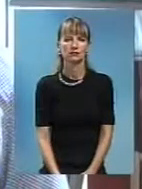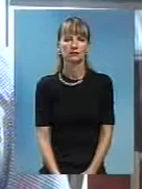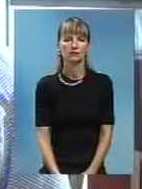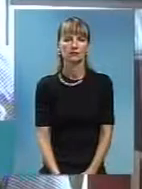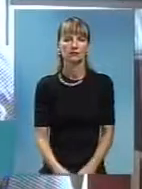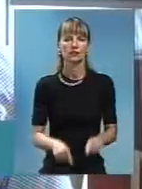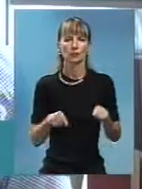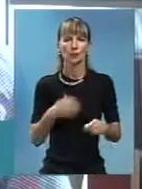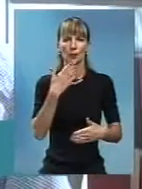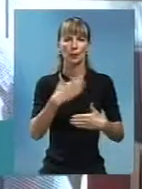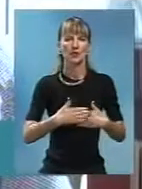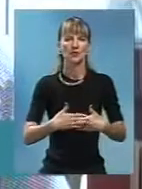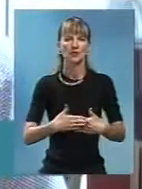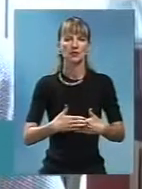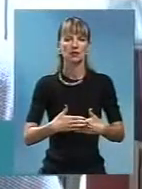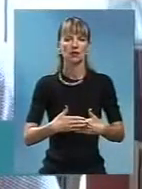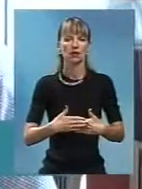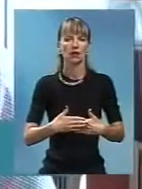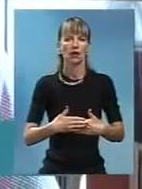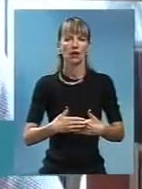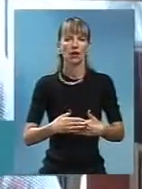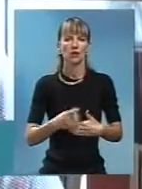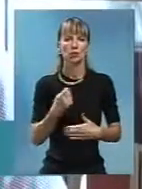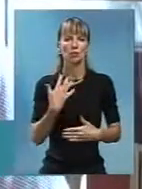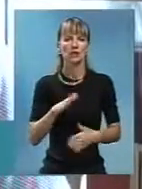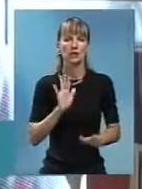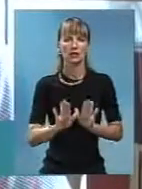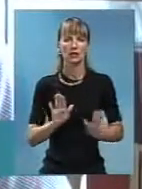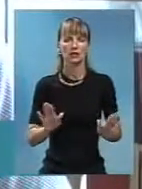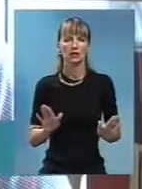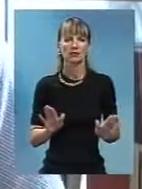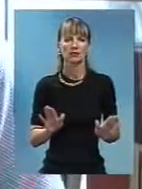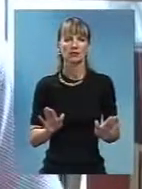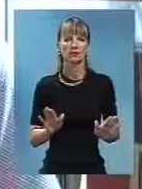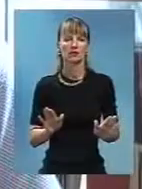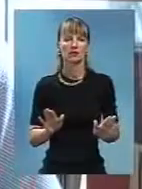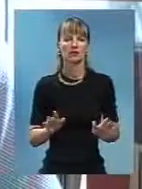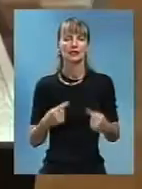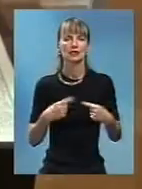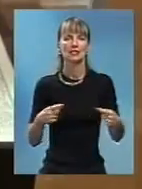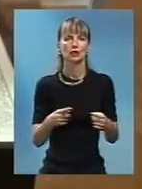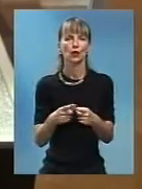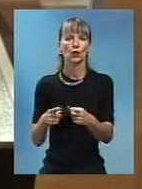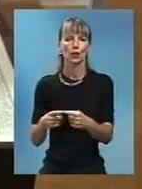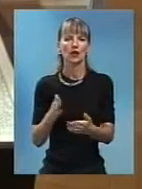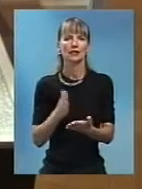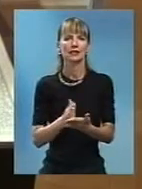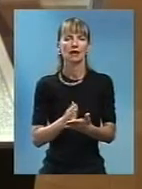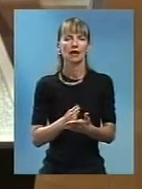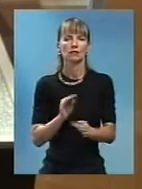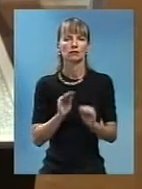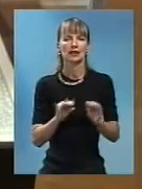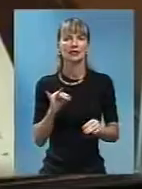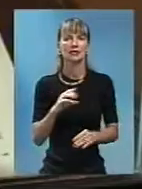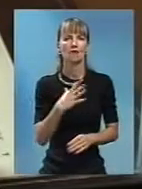Тут близько півтори сотні експонатів з різних куточків. Є експонати з Волині, є